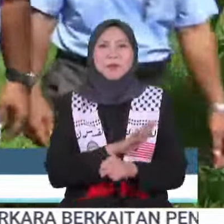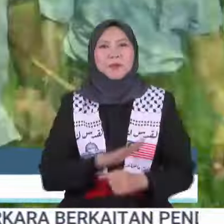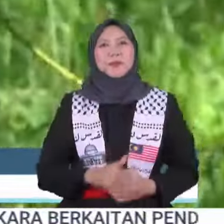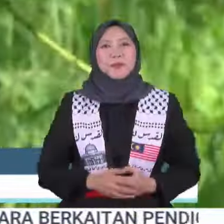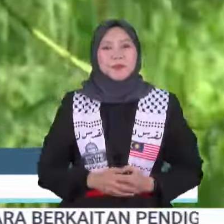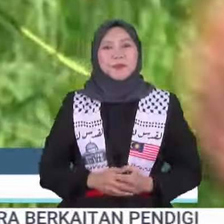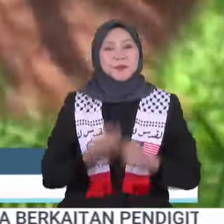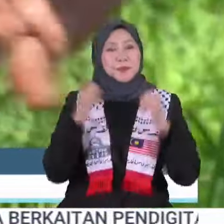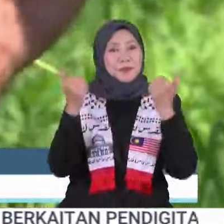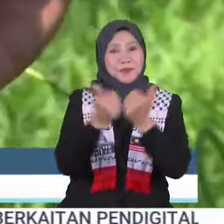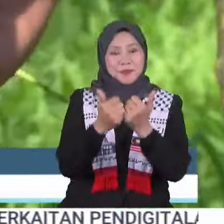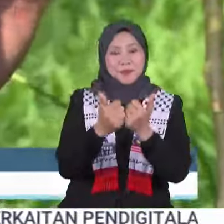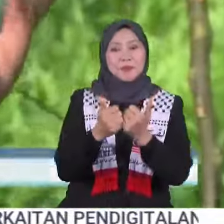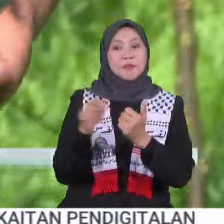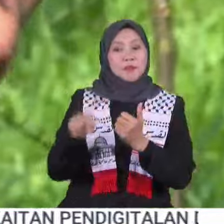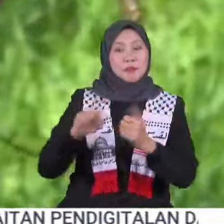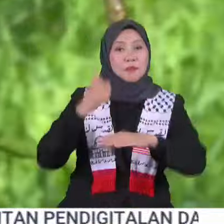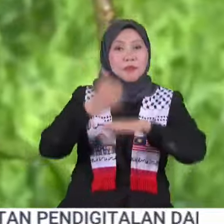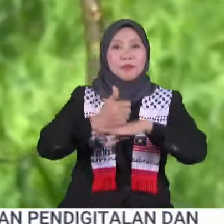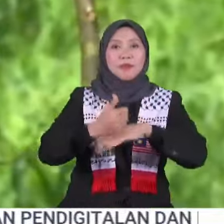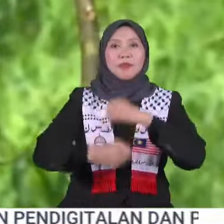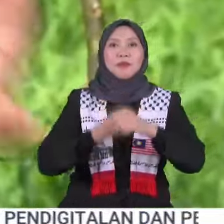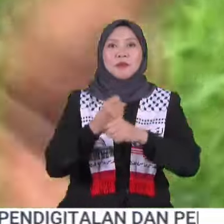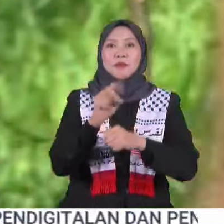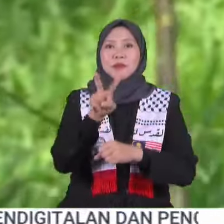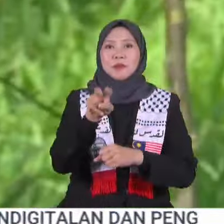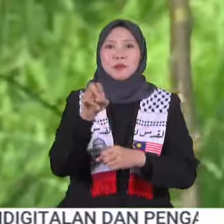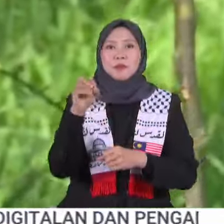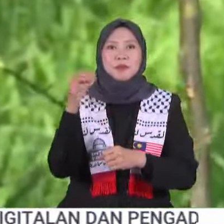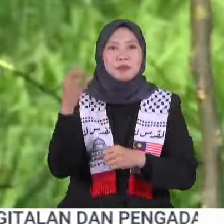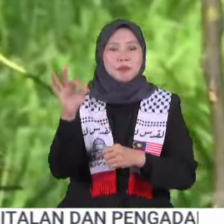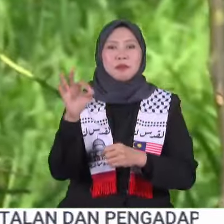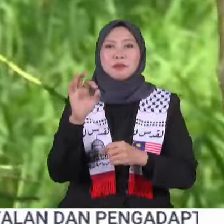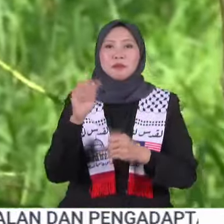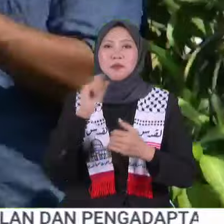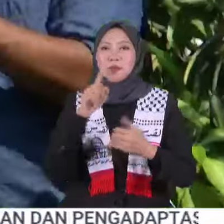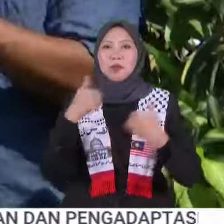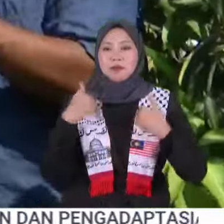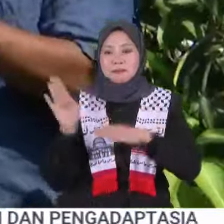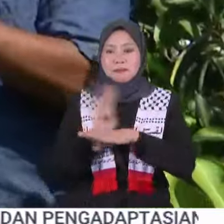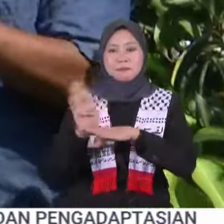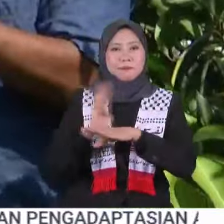Persatuan Pengusaha Harum Manis Kedah yang ditubuhkan pada 2016 memiliki 128 pengusaha.